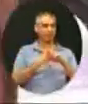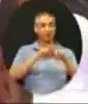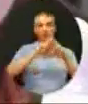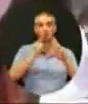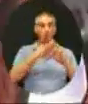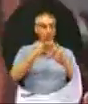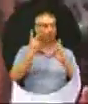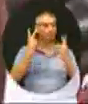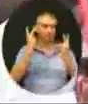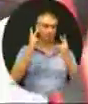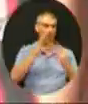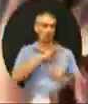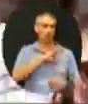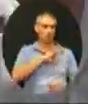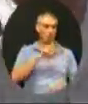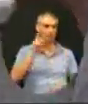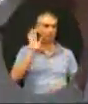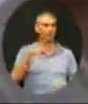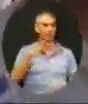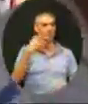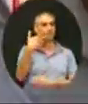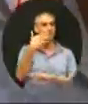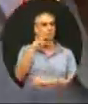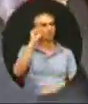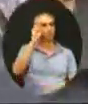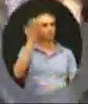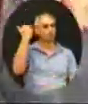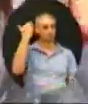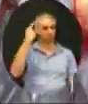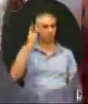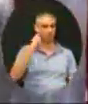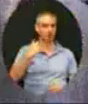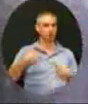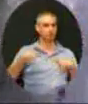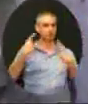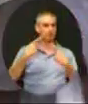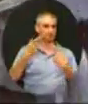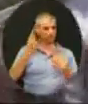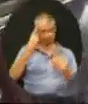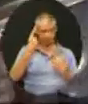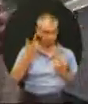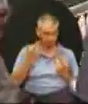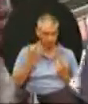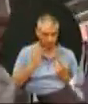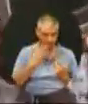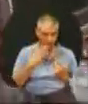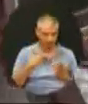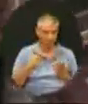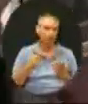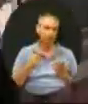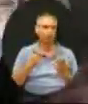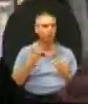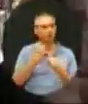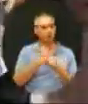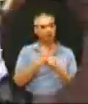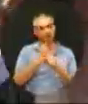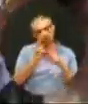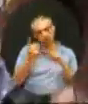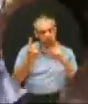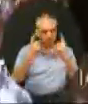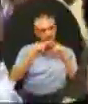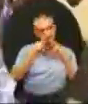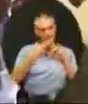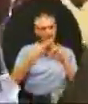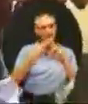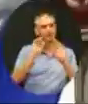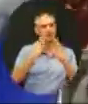העולם לי שבעיקר ברוסיה ובמדינות ברית המועצות לשעבר מציינים את היום הזה אני חושב יש בצים גן כזאת אוחרת בכל